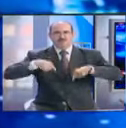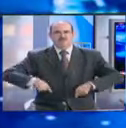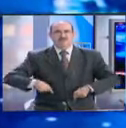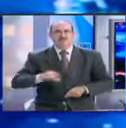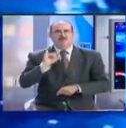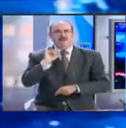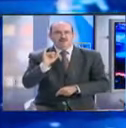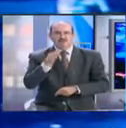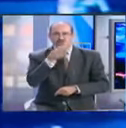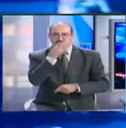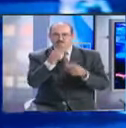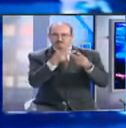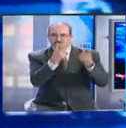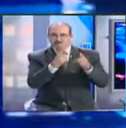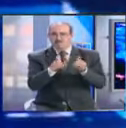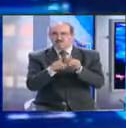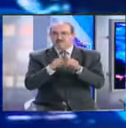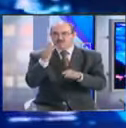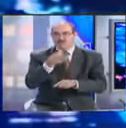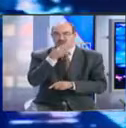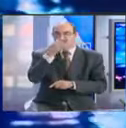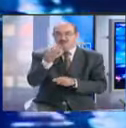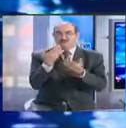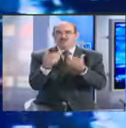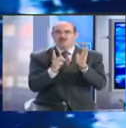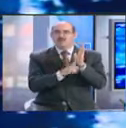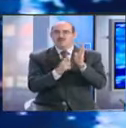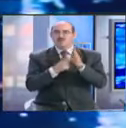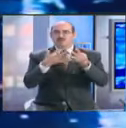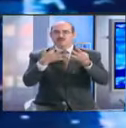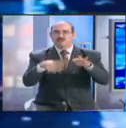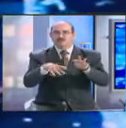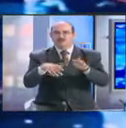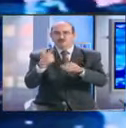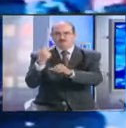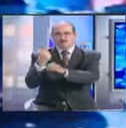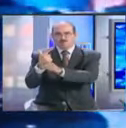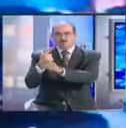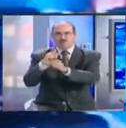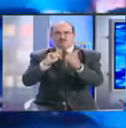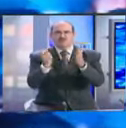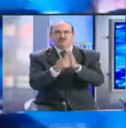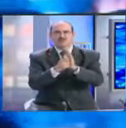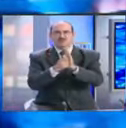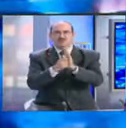المحلية والتهيئة العمرانية وتؤكد أن القانون 19-12 المؤرخ